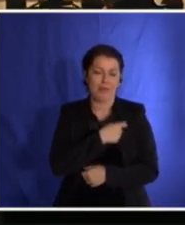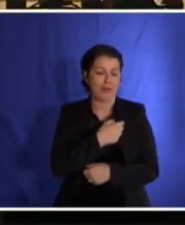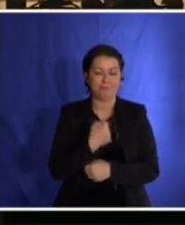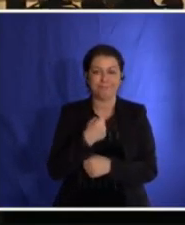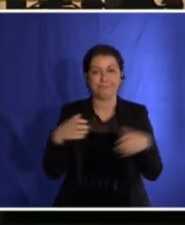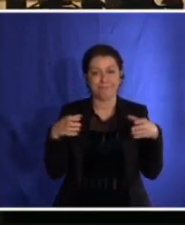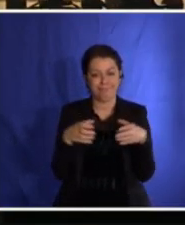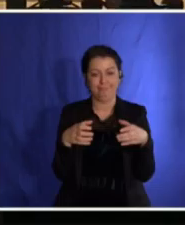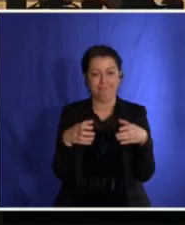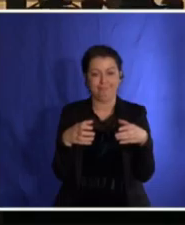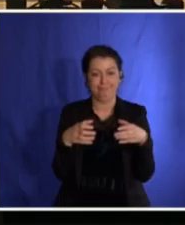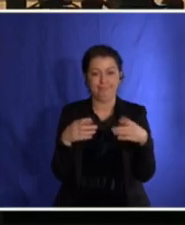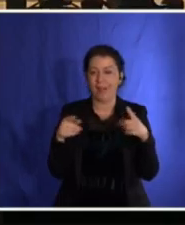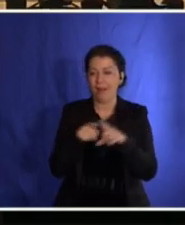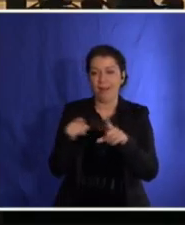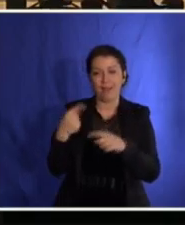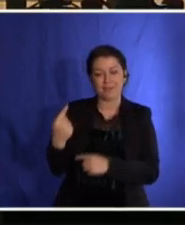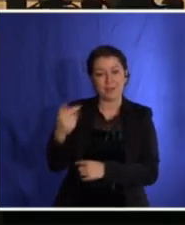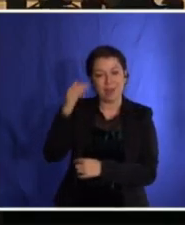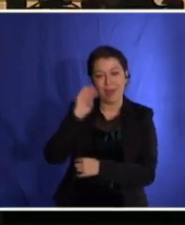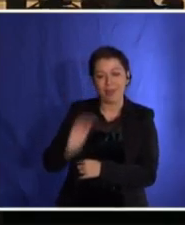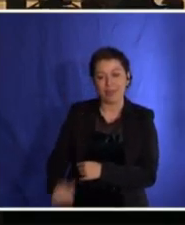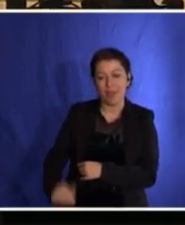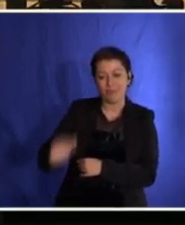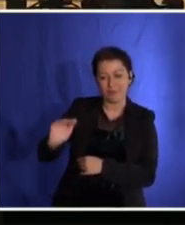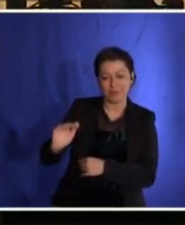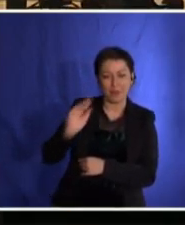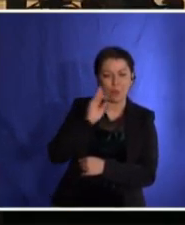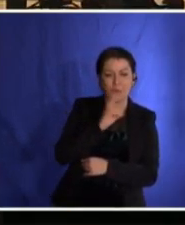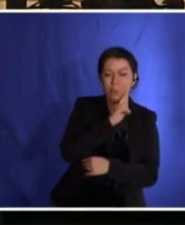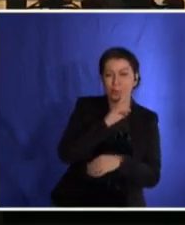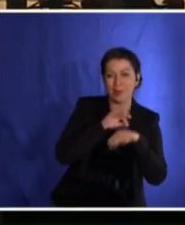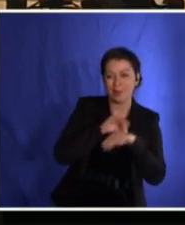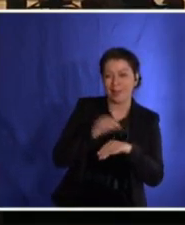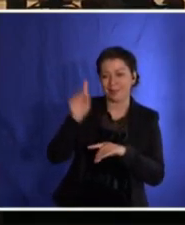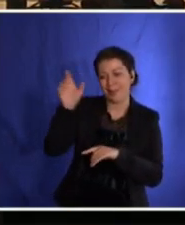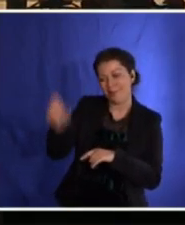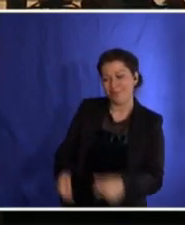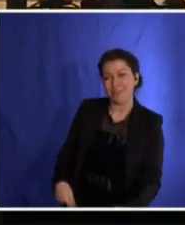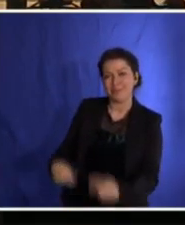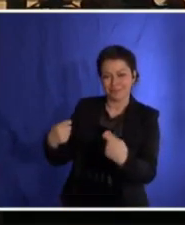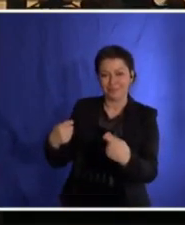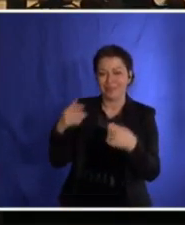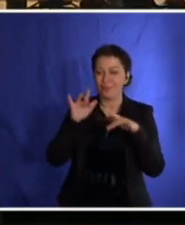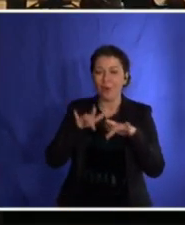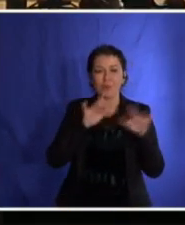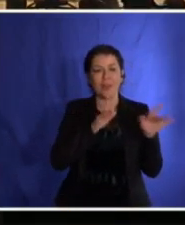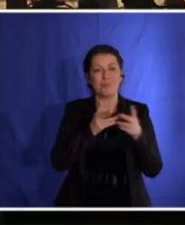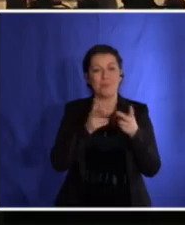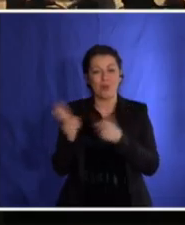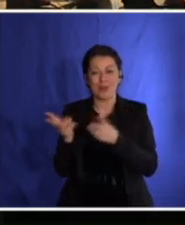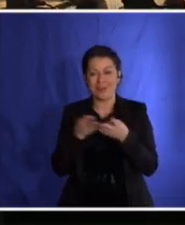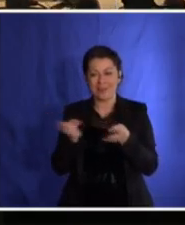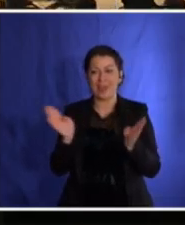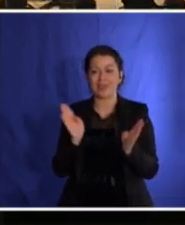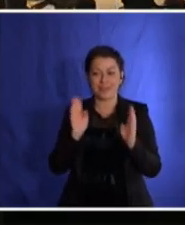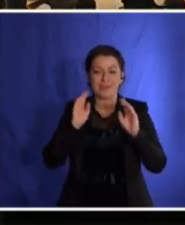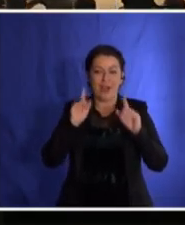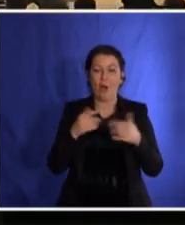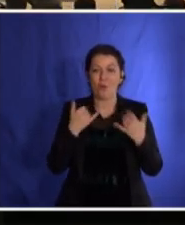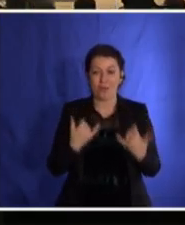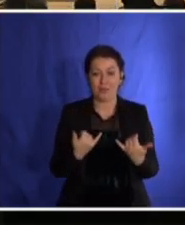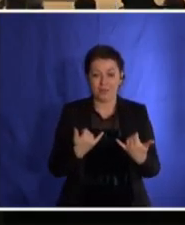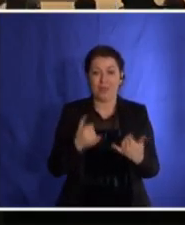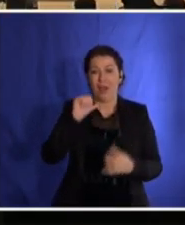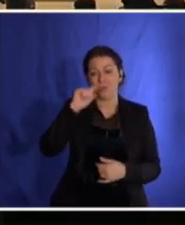Aber so wie die Hanni aufgewachsen ist und die Mutti Leitner sie erzogen hat und die Möglichkeiten gehabt hat, das wird für das 21. Jahrhundert nicht